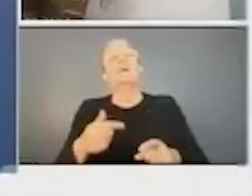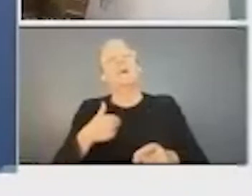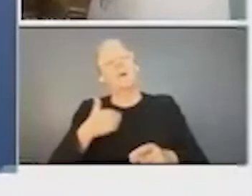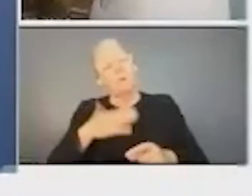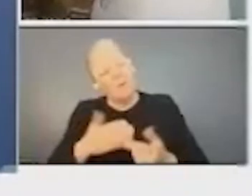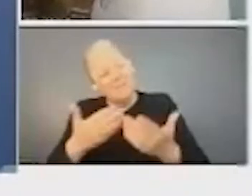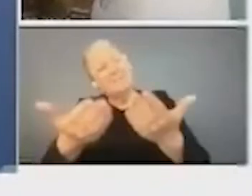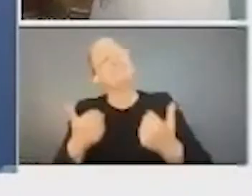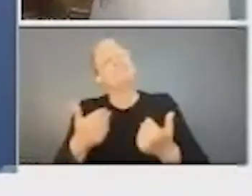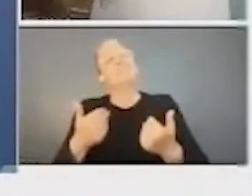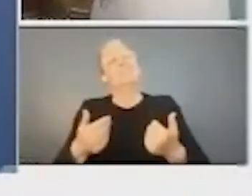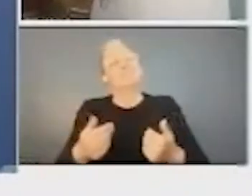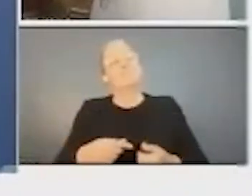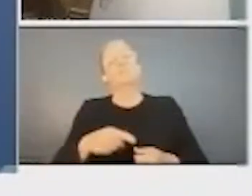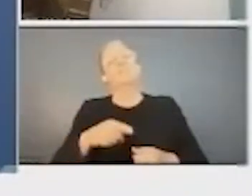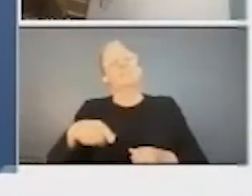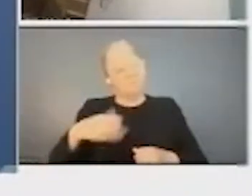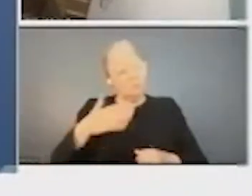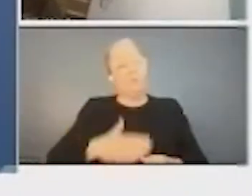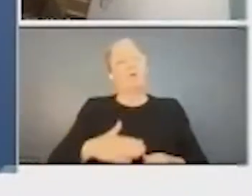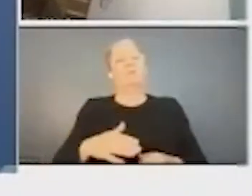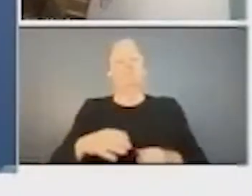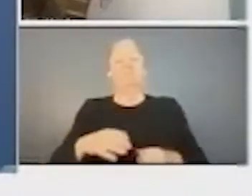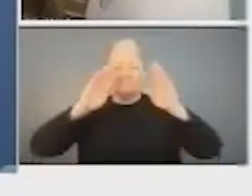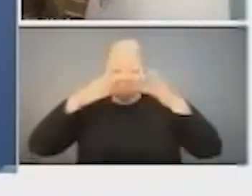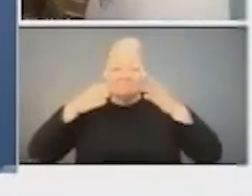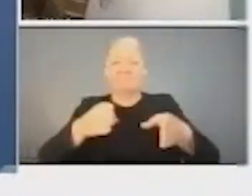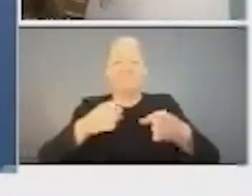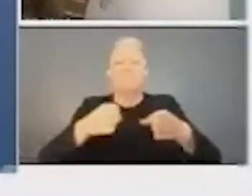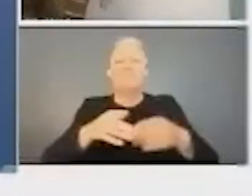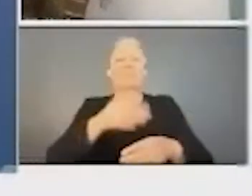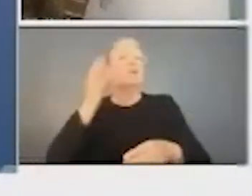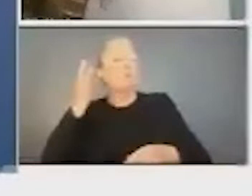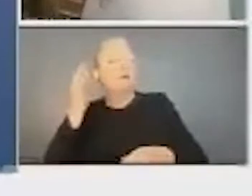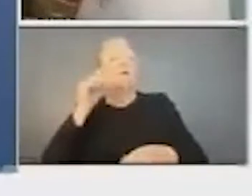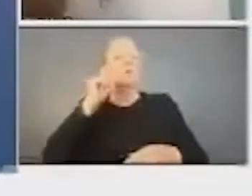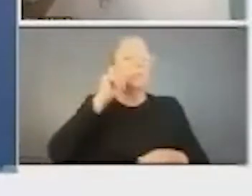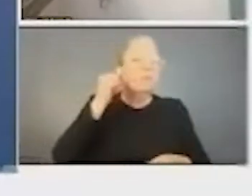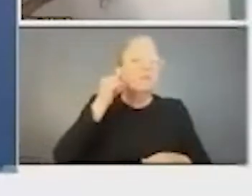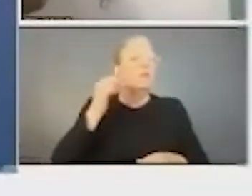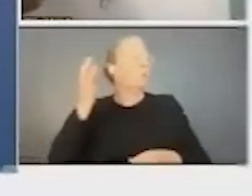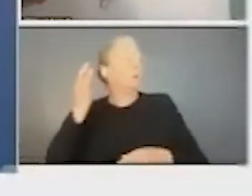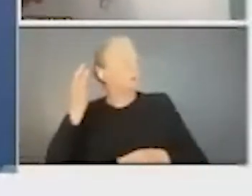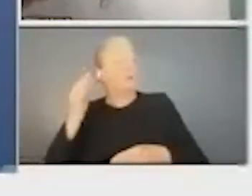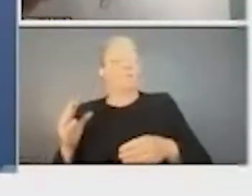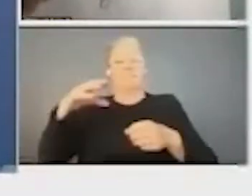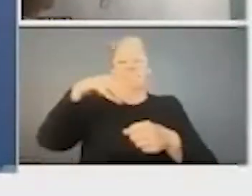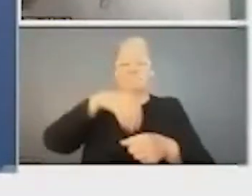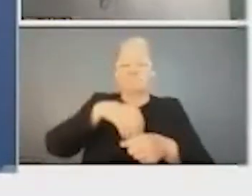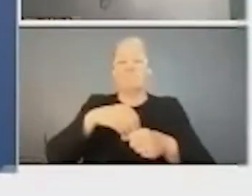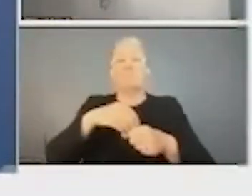يقرروا للبشر كلهم. لازم يجب مشاركة الجميع في هذه القرارات، وخصوصا